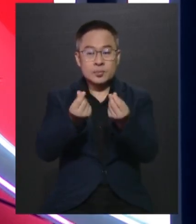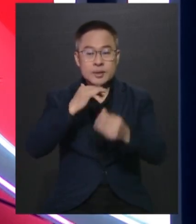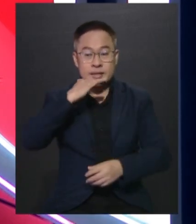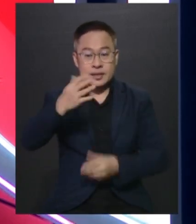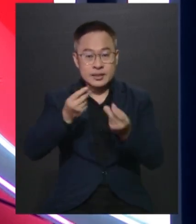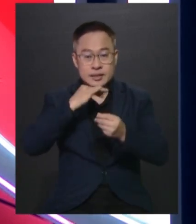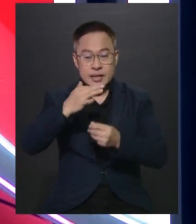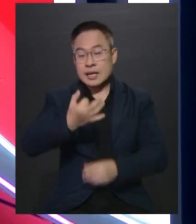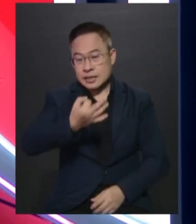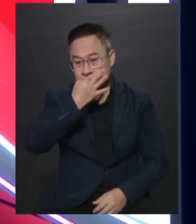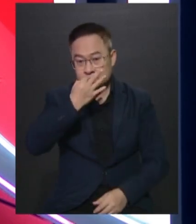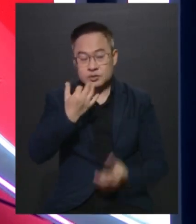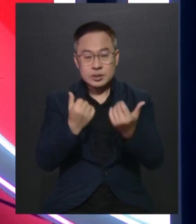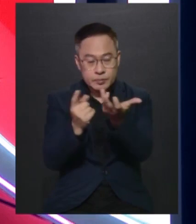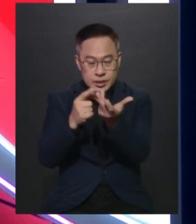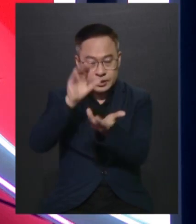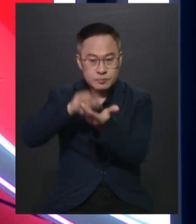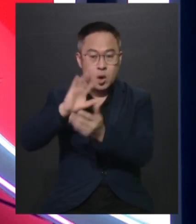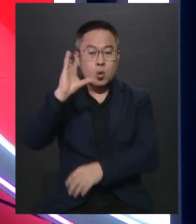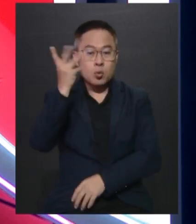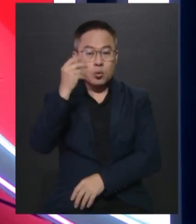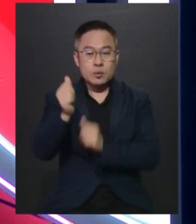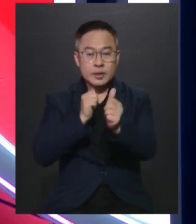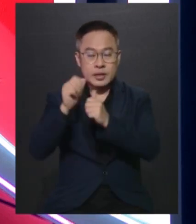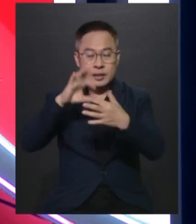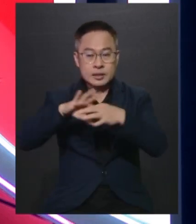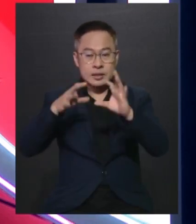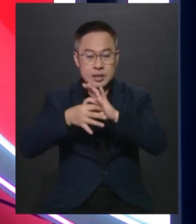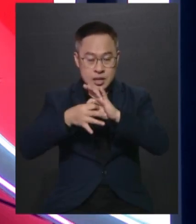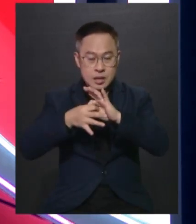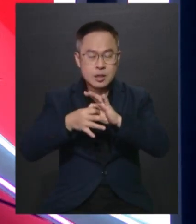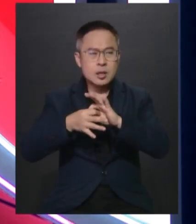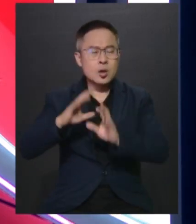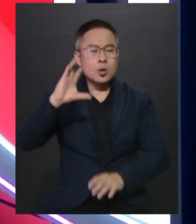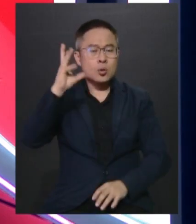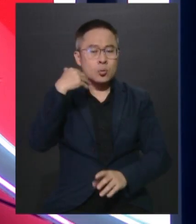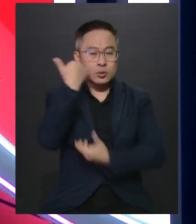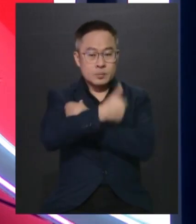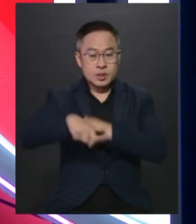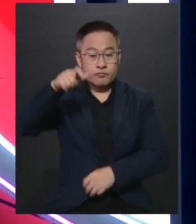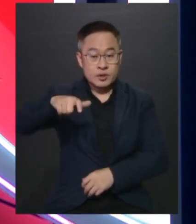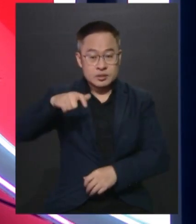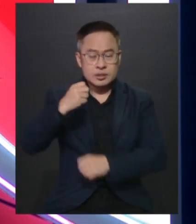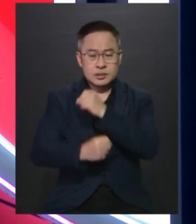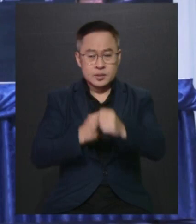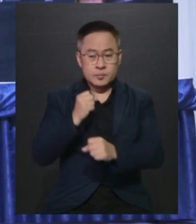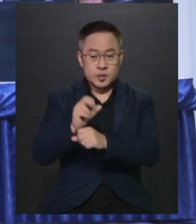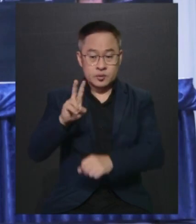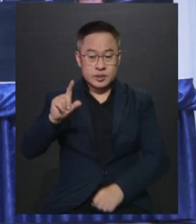พซึ่งรายการนี้นะคะเก็บคะแนนสะสมเพื่อลุ้นโควต้าไปโอลิมปิกเกม2024ที่กรุงปารีสที่ประเทศฝรั่งเศสด้วยค่ะ